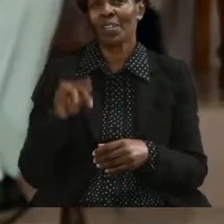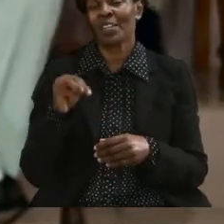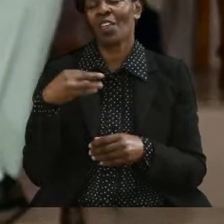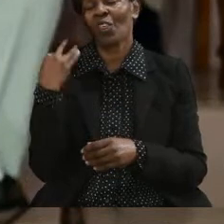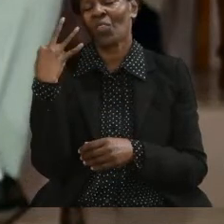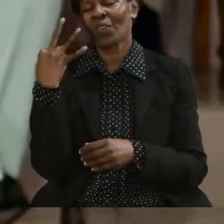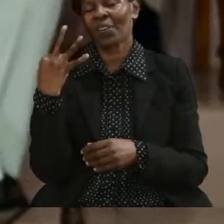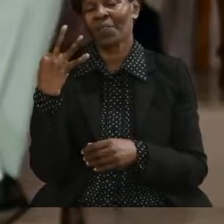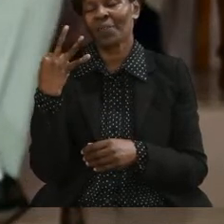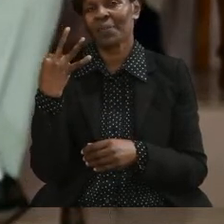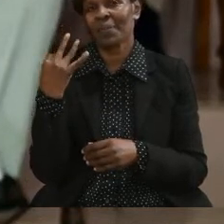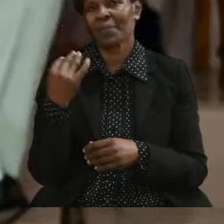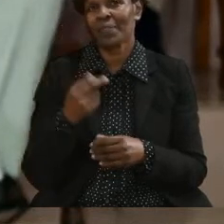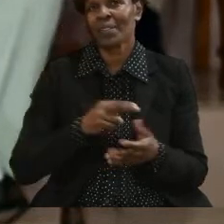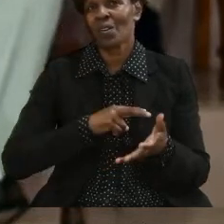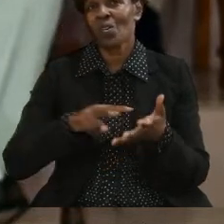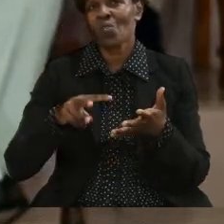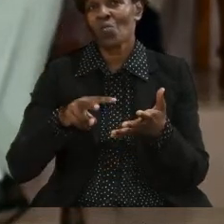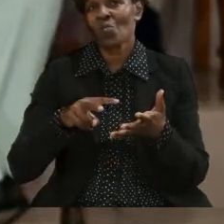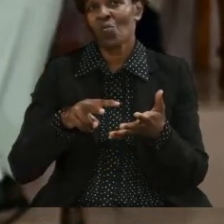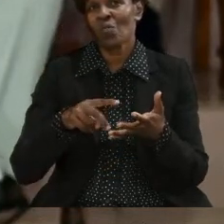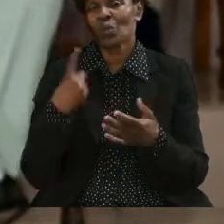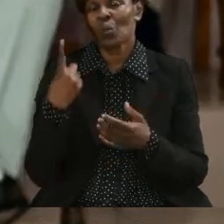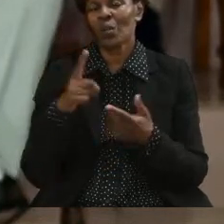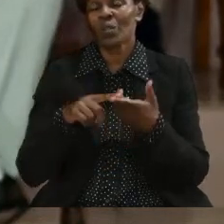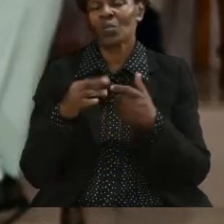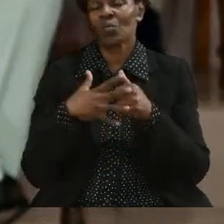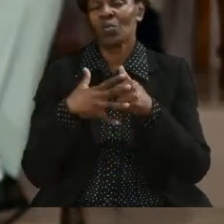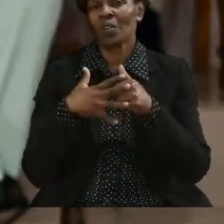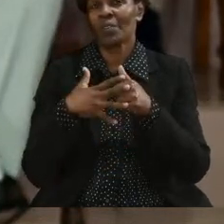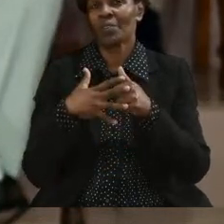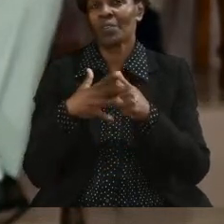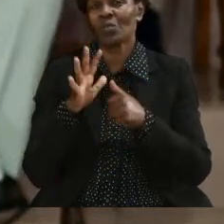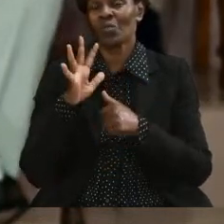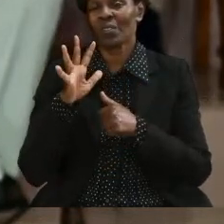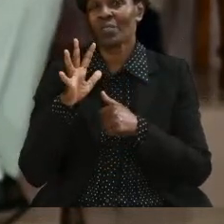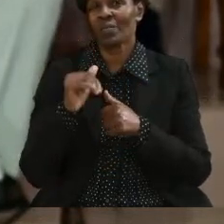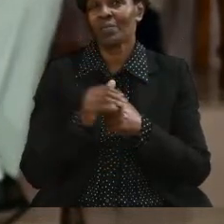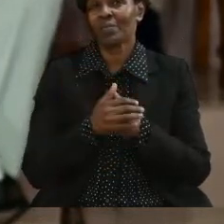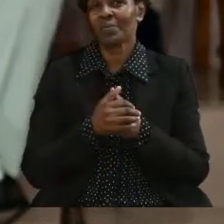ithatũ kamwarika ũmwe nginya ithano